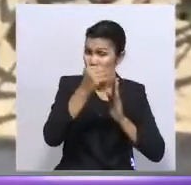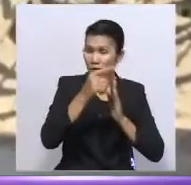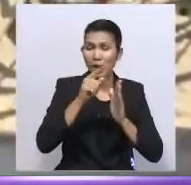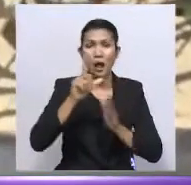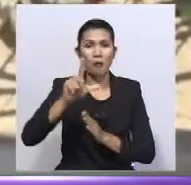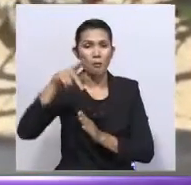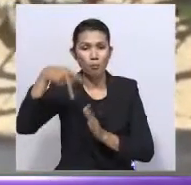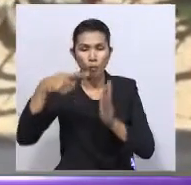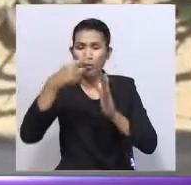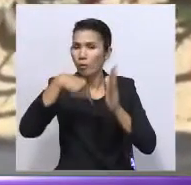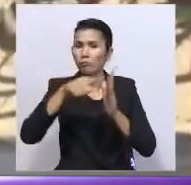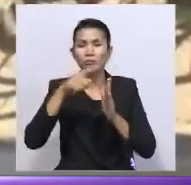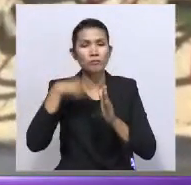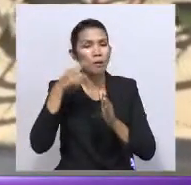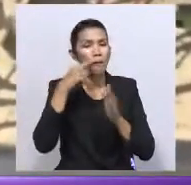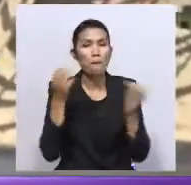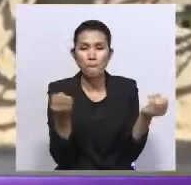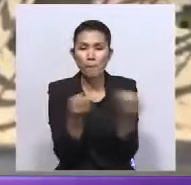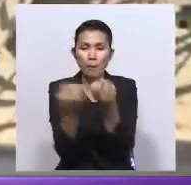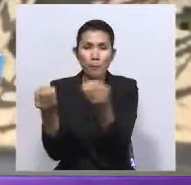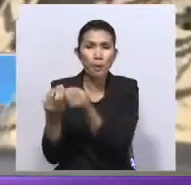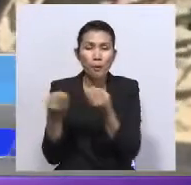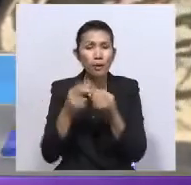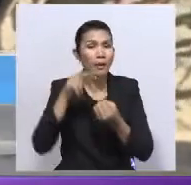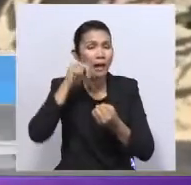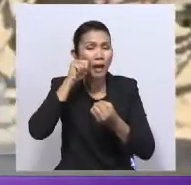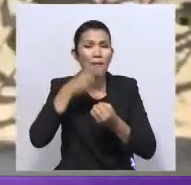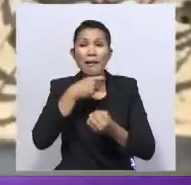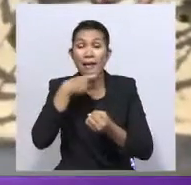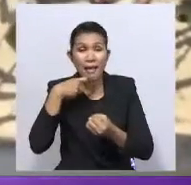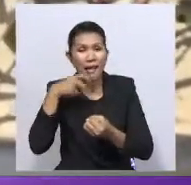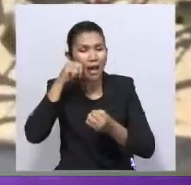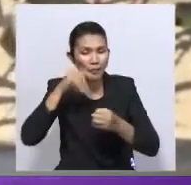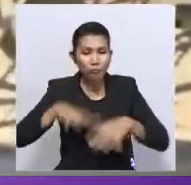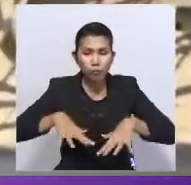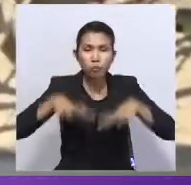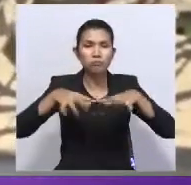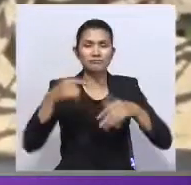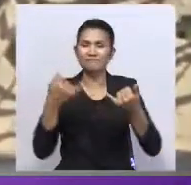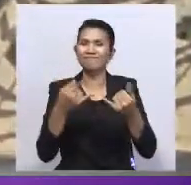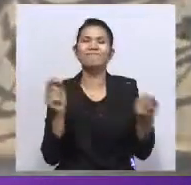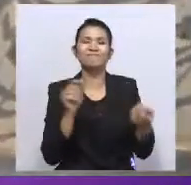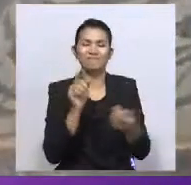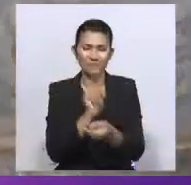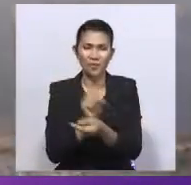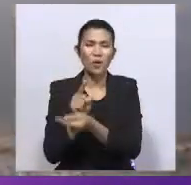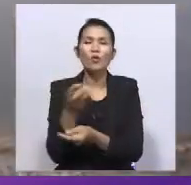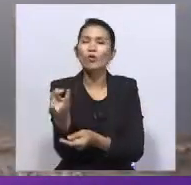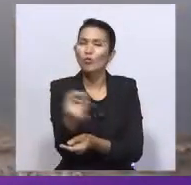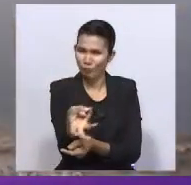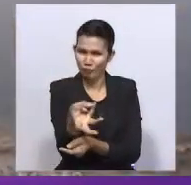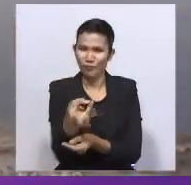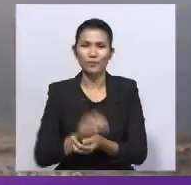นและอีกหลายจังหวัดได้รับผลกระทบจากปัญหาน้ำแล้งและน้ำท่วมน้อยลงครับ